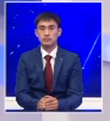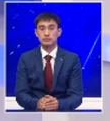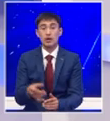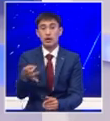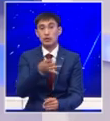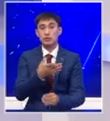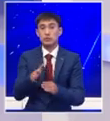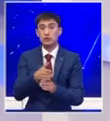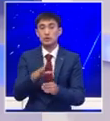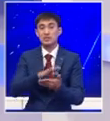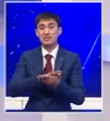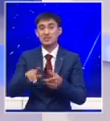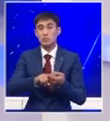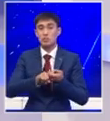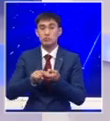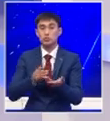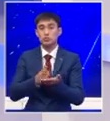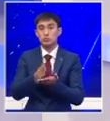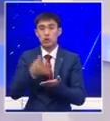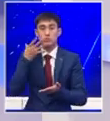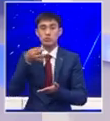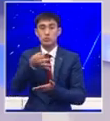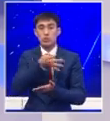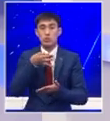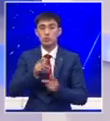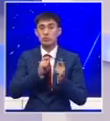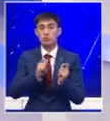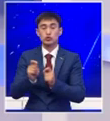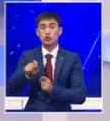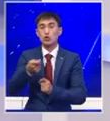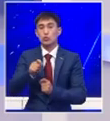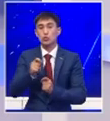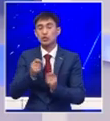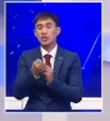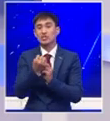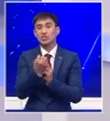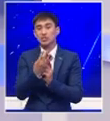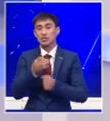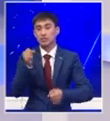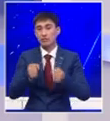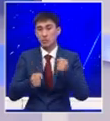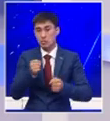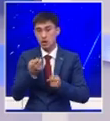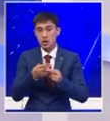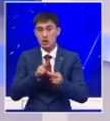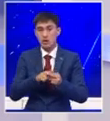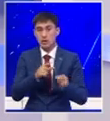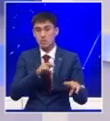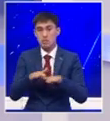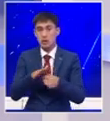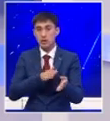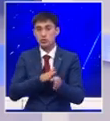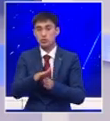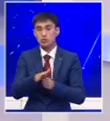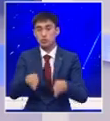районным отделам санитарно-эпидемиологической службы Алматинской области вручены ключи от четырнадцати автомобилей это